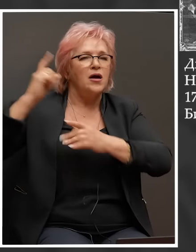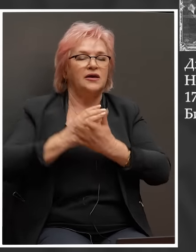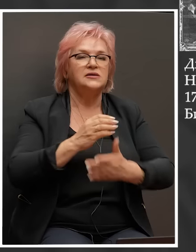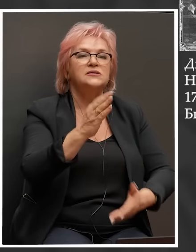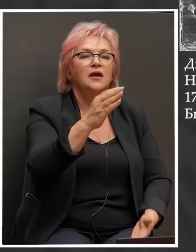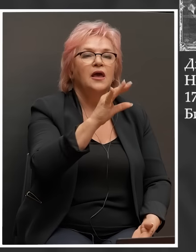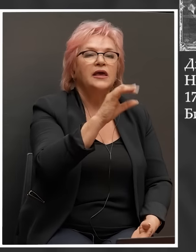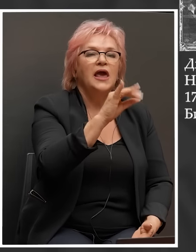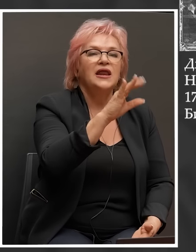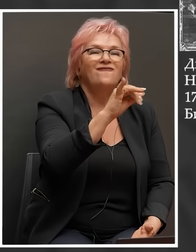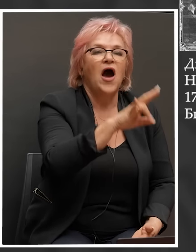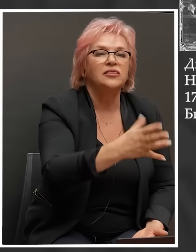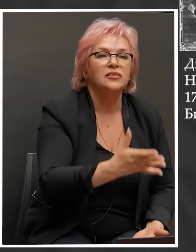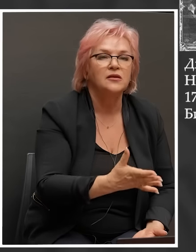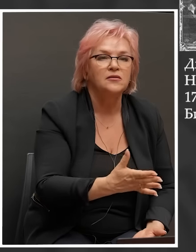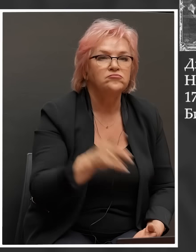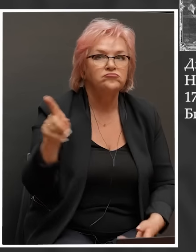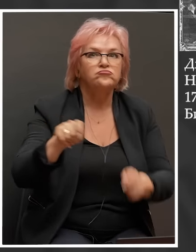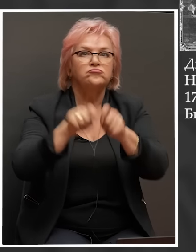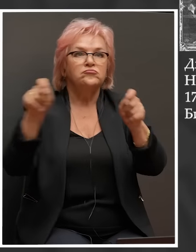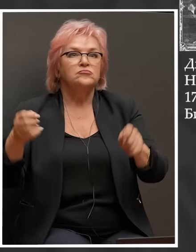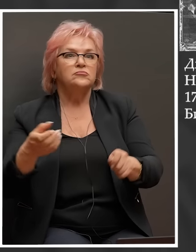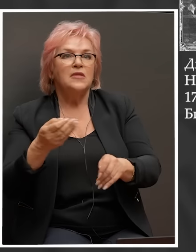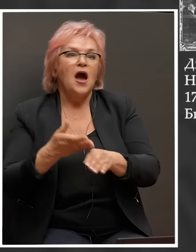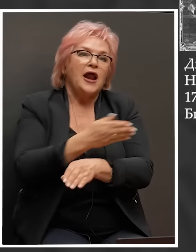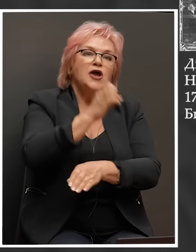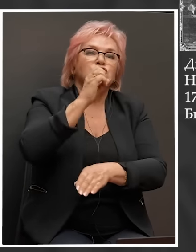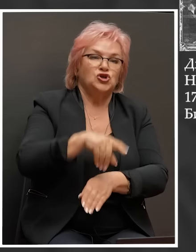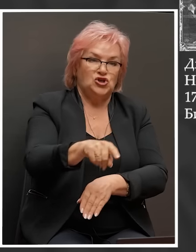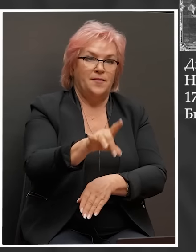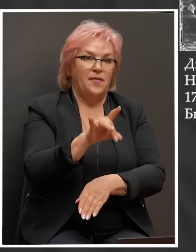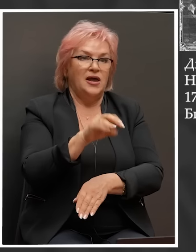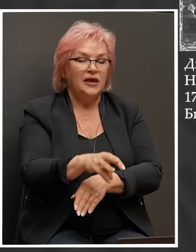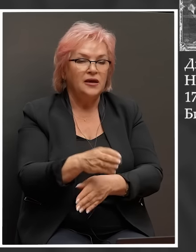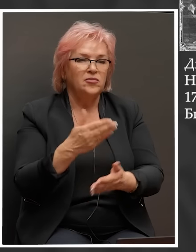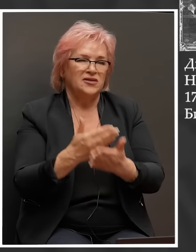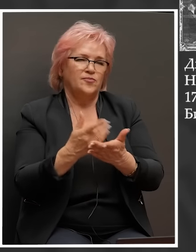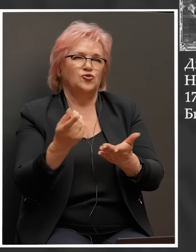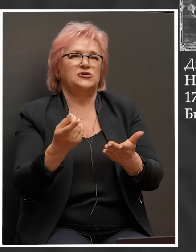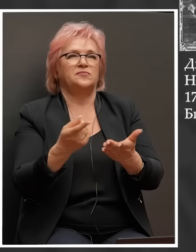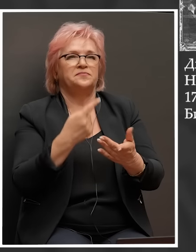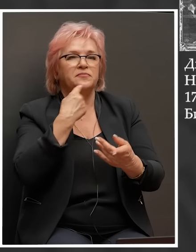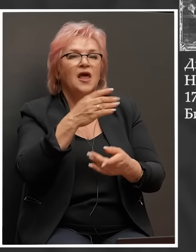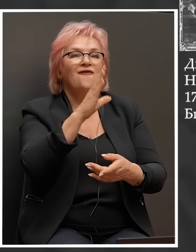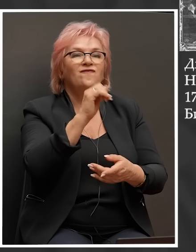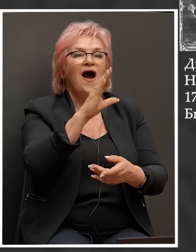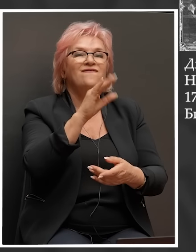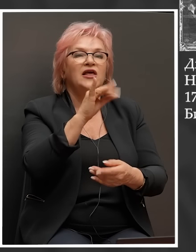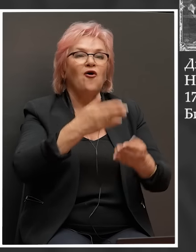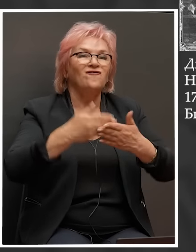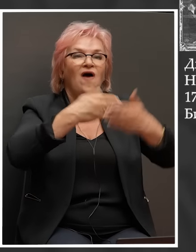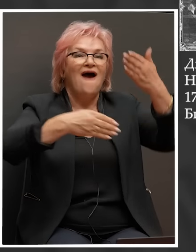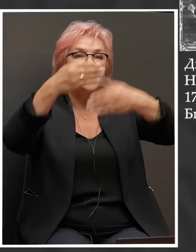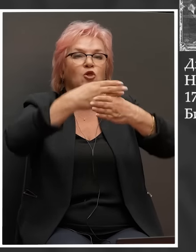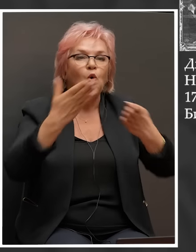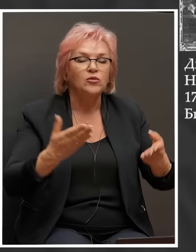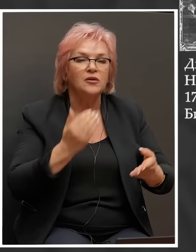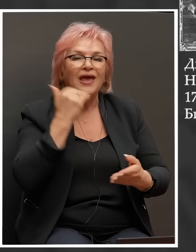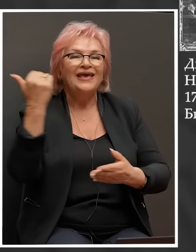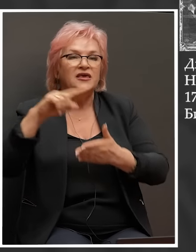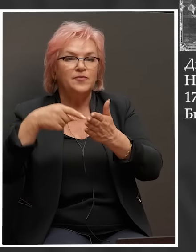Ереван, например, который основан несколько раньше Древнего Рима, тот же упомянутый мной Вавилон или египетские